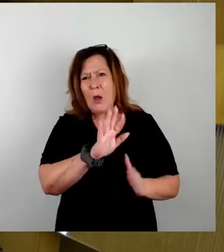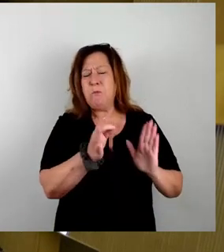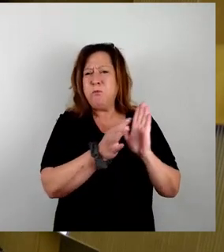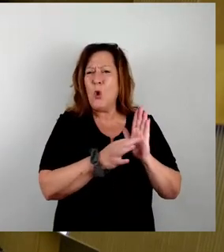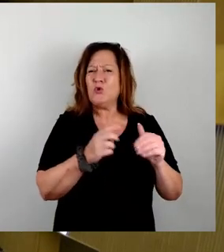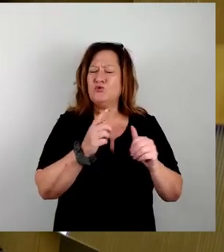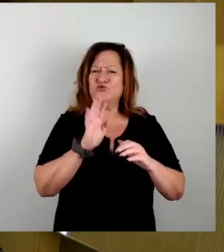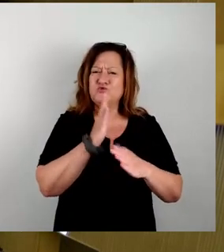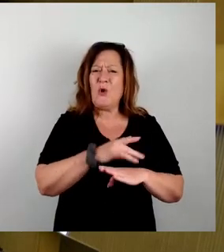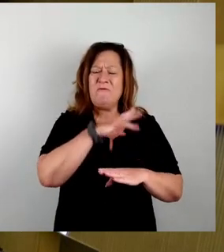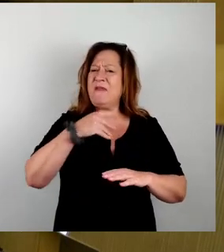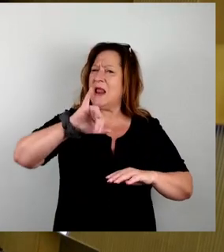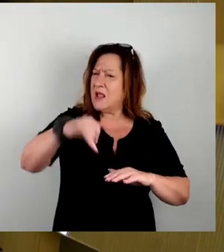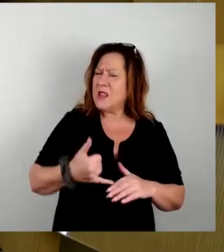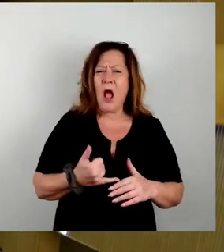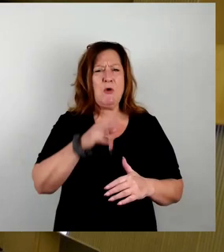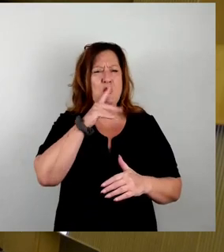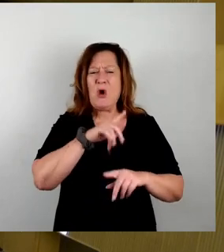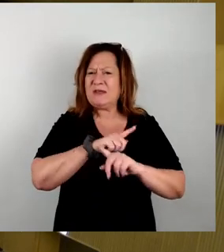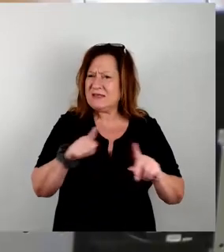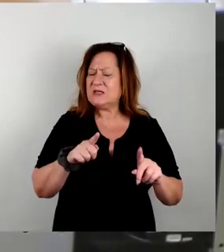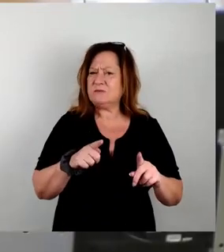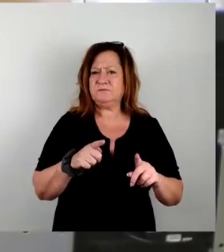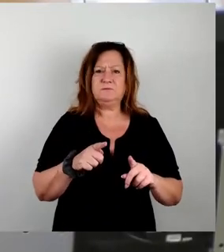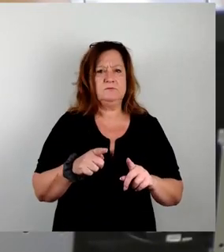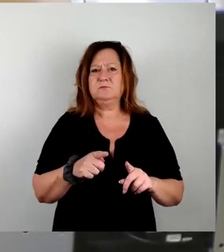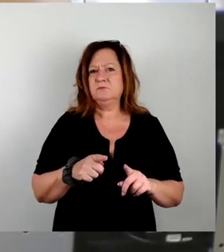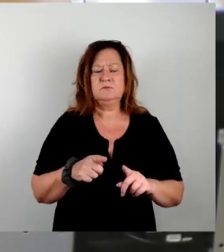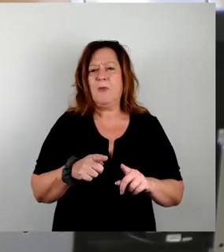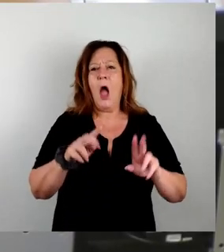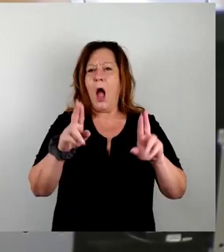bestehen und noch nicht in Angriff genommen werden, befriedigt mich Ihre Antwort nicht.